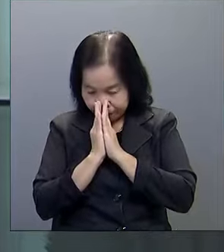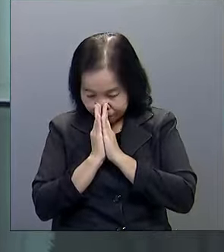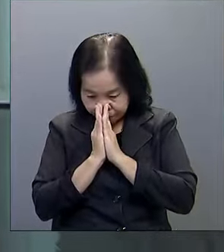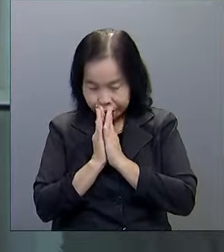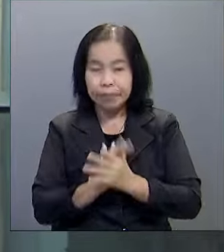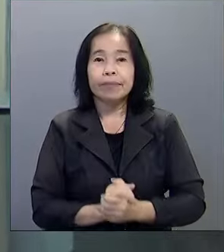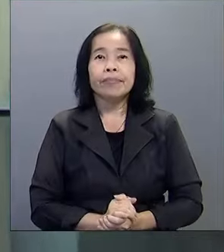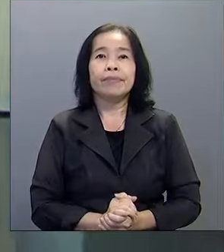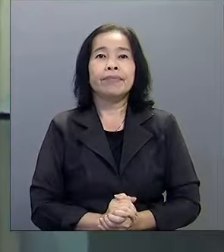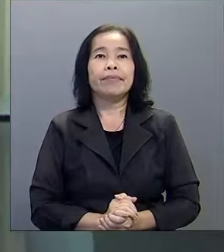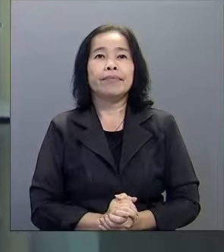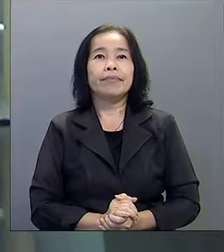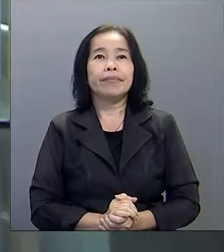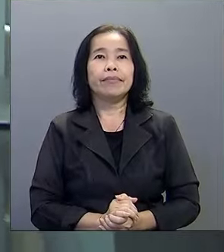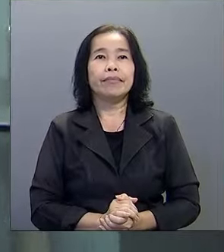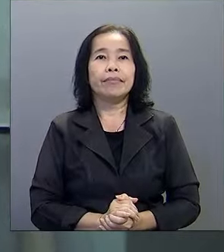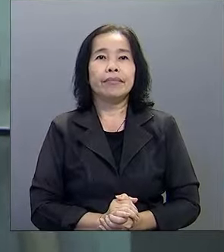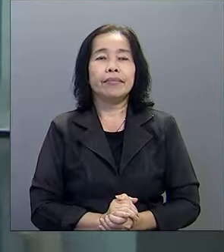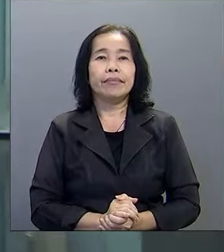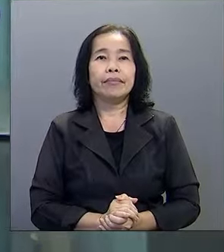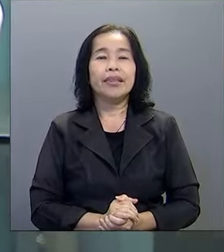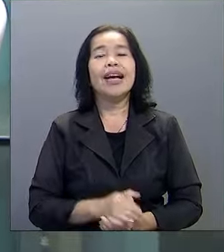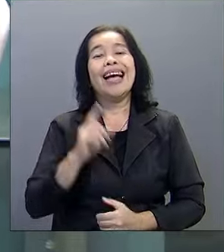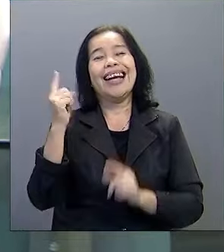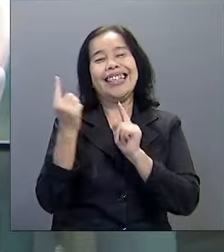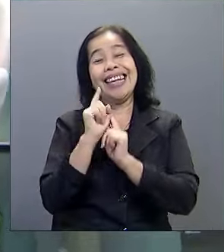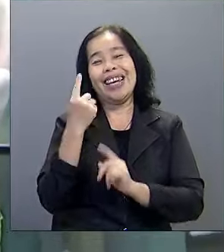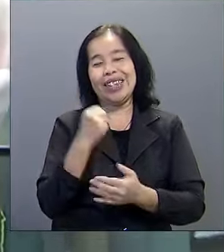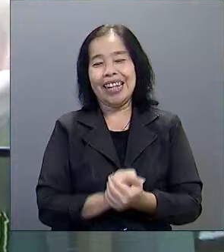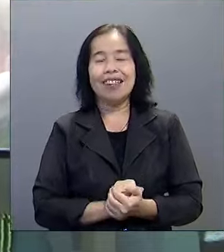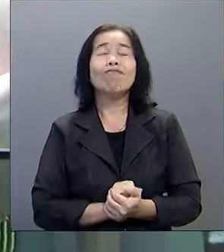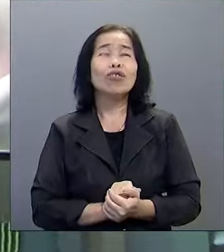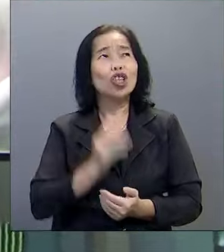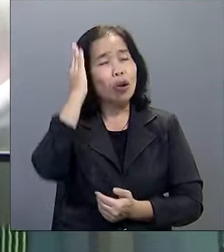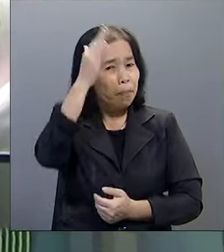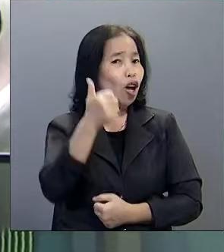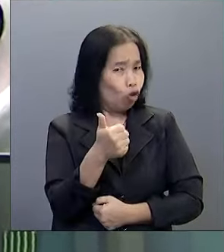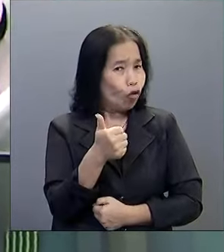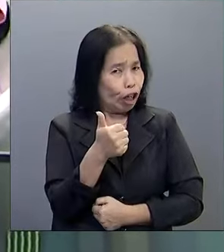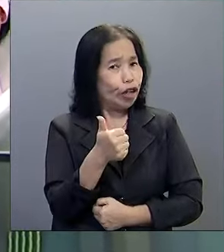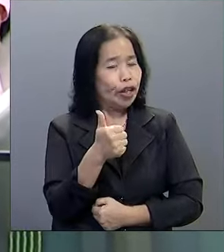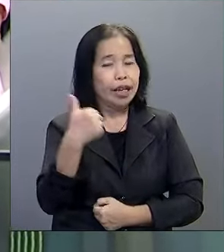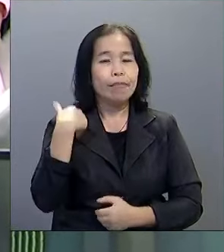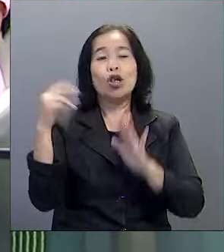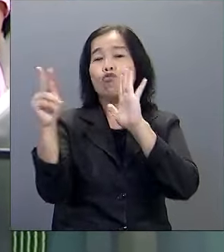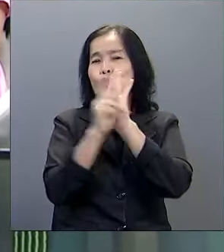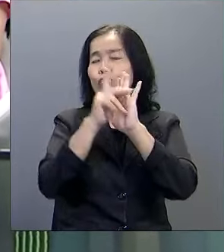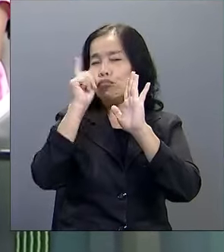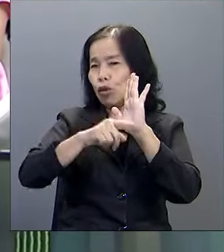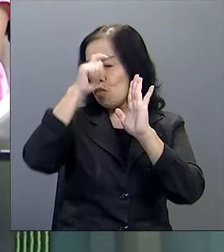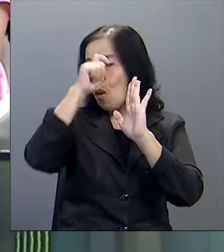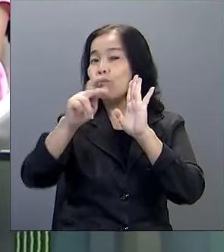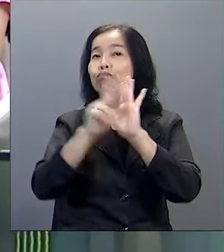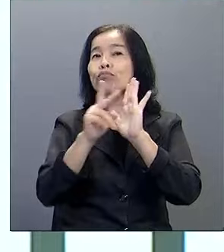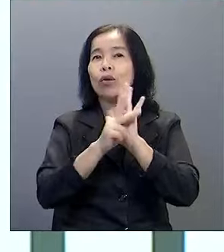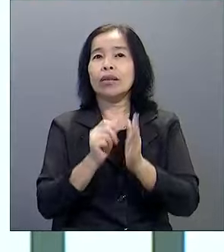ครับ คร พ kwamsวดครับมาอีกแล้ว ต่อไปกดีเหือนกันะครับเราจะได้มีคนขารพกฎจราจอนมากขึ้น